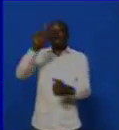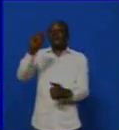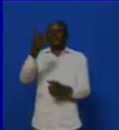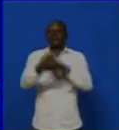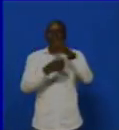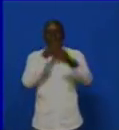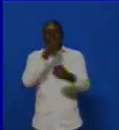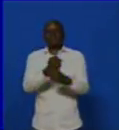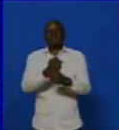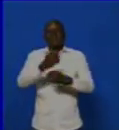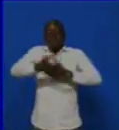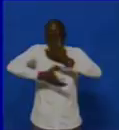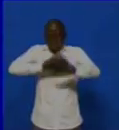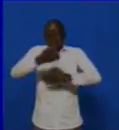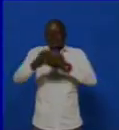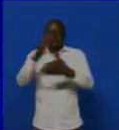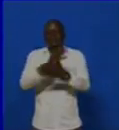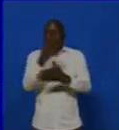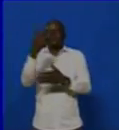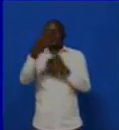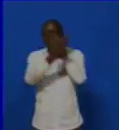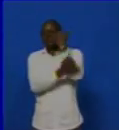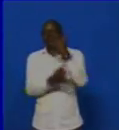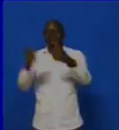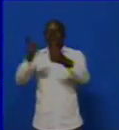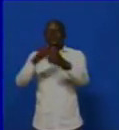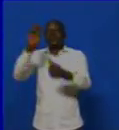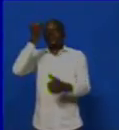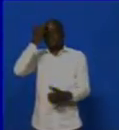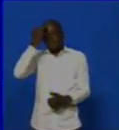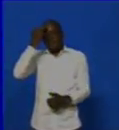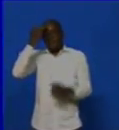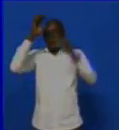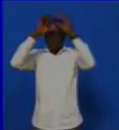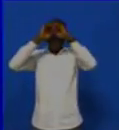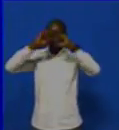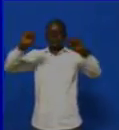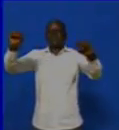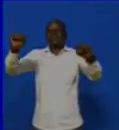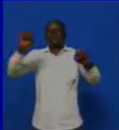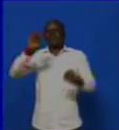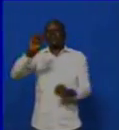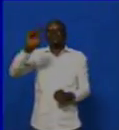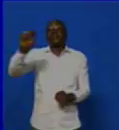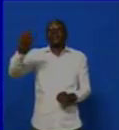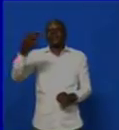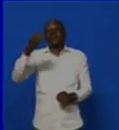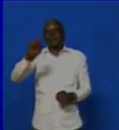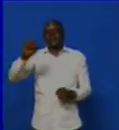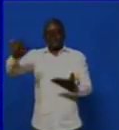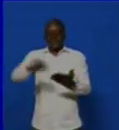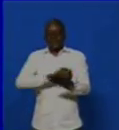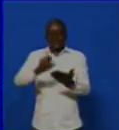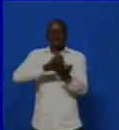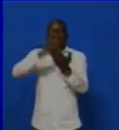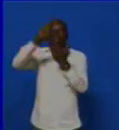commerce entre les deux pays. Le premier ministre éthiopien Abiy Ahmed et le président érythréen Isaias Afwerki ont signé en juillet une